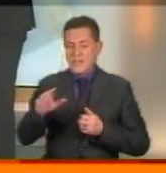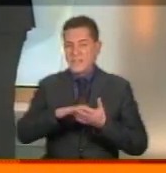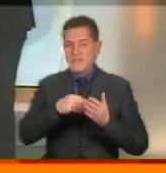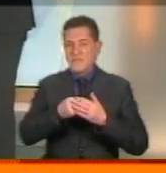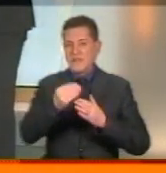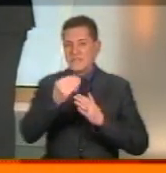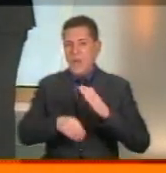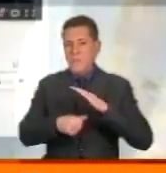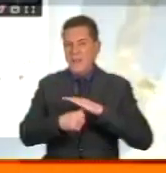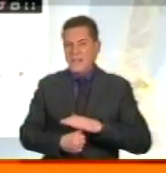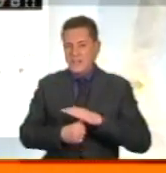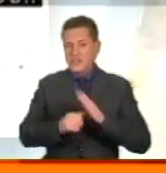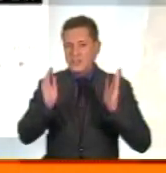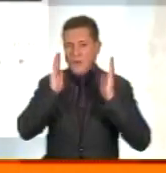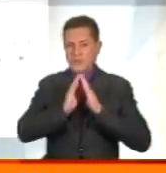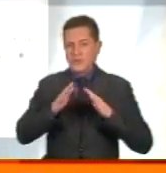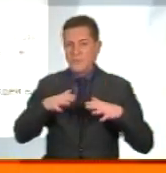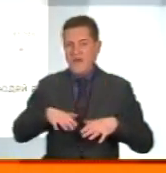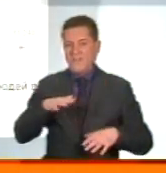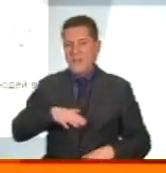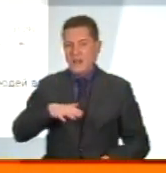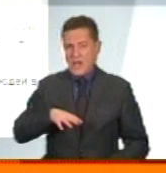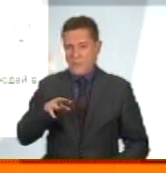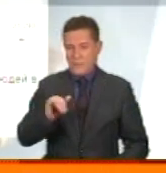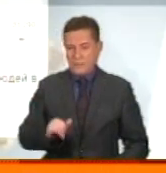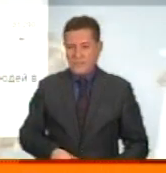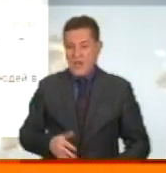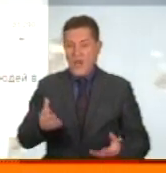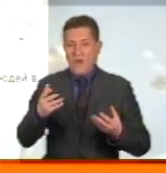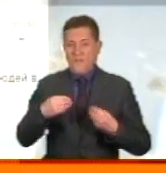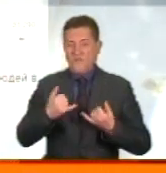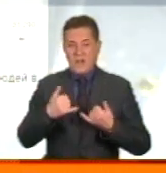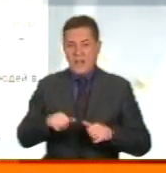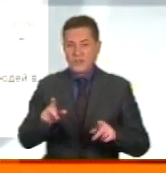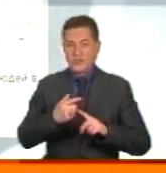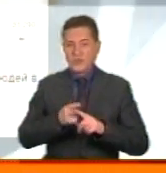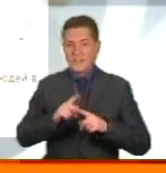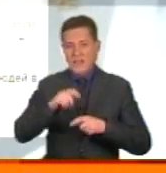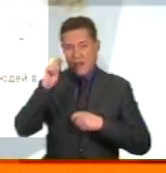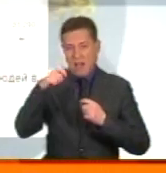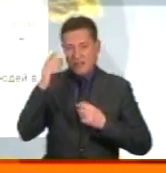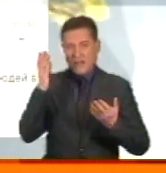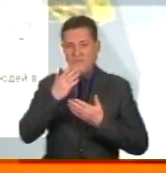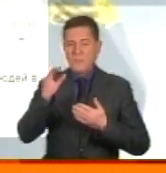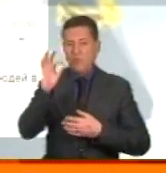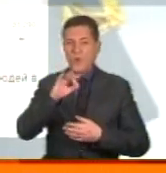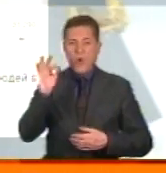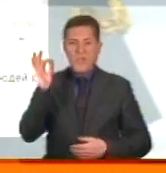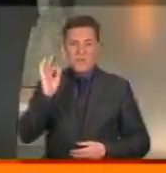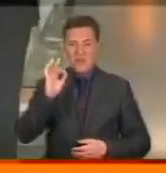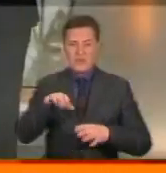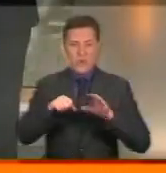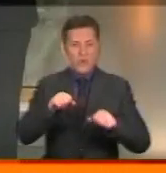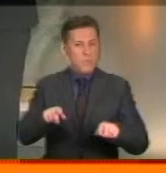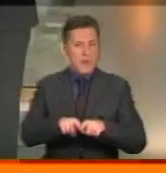«Пригнічення мусульман Криму». Ось перший коментар під ним. Враження, що це кадри з фільму про німецьку окупацію. За